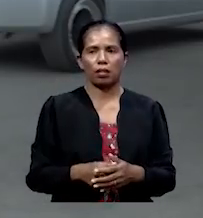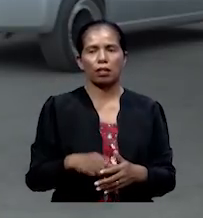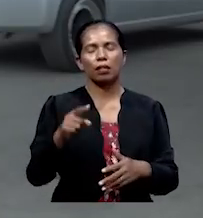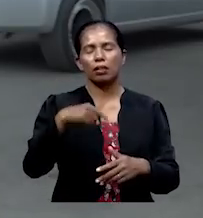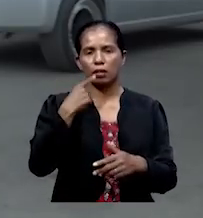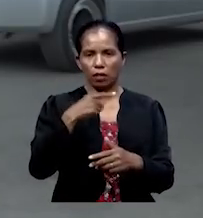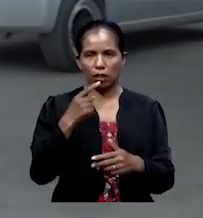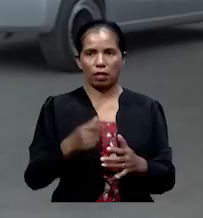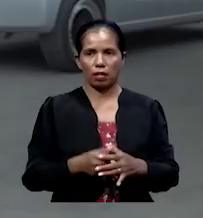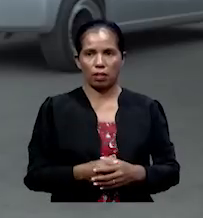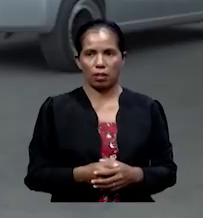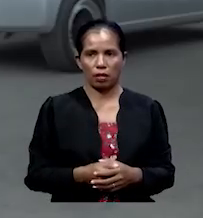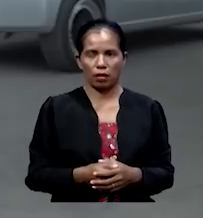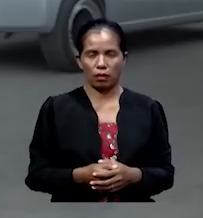matu be.